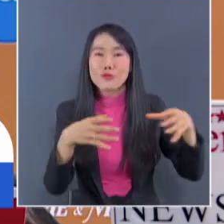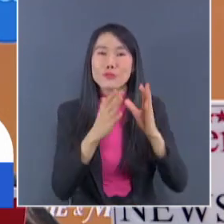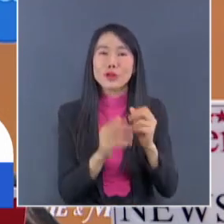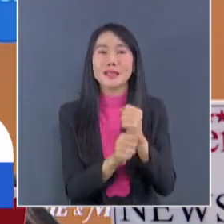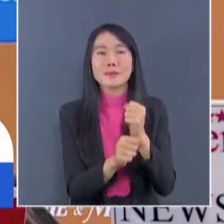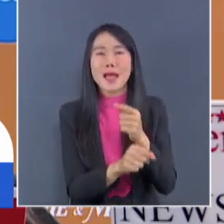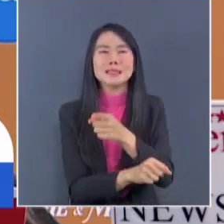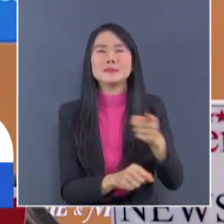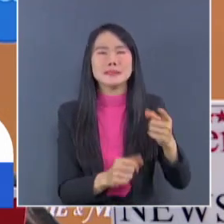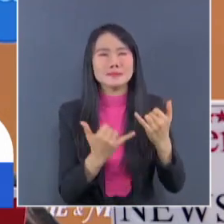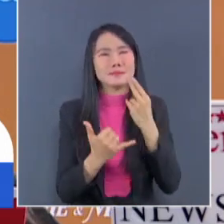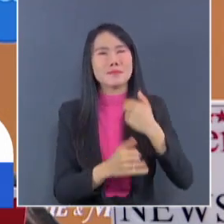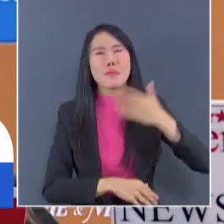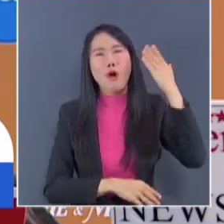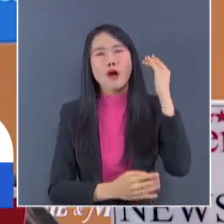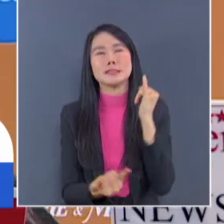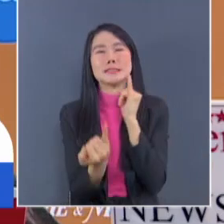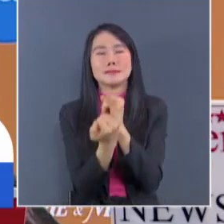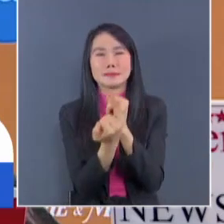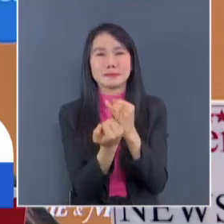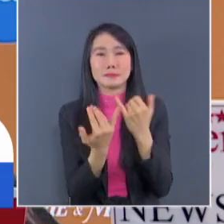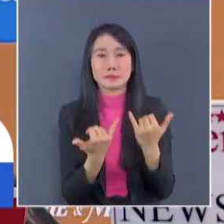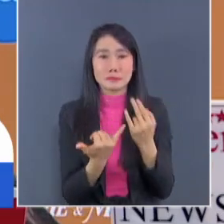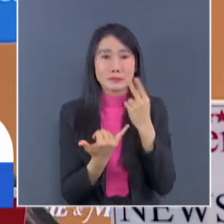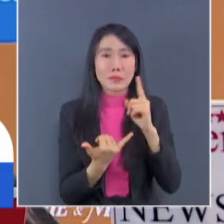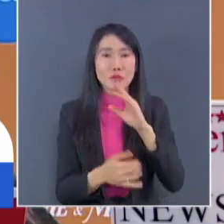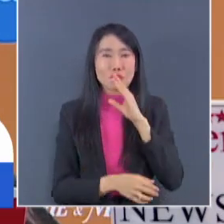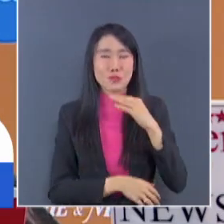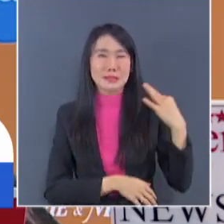เดิมๆแบบที่คุ้นเคยกันนะแต่ว่าตอนนี้ถ้